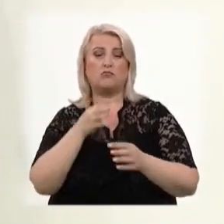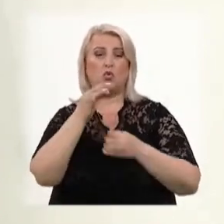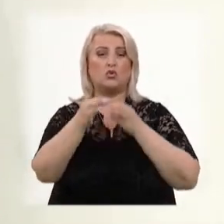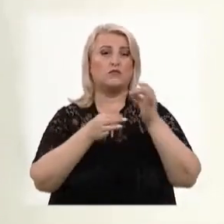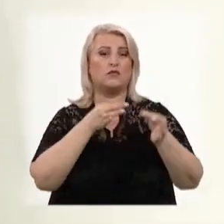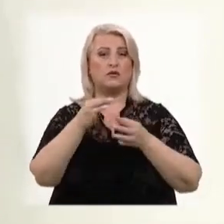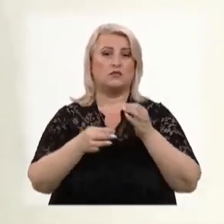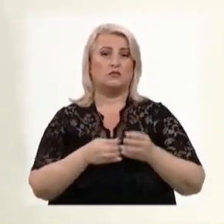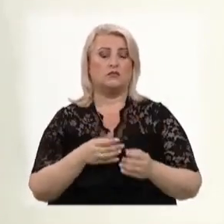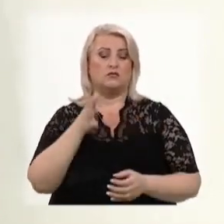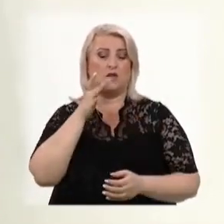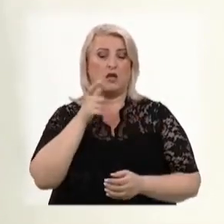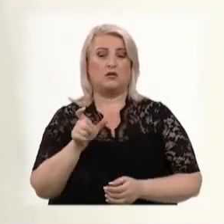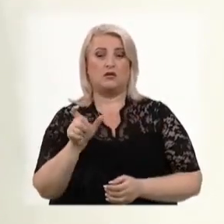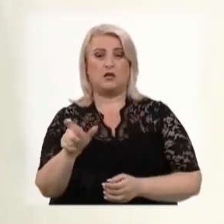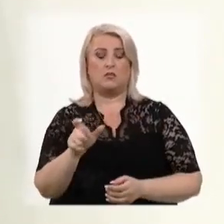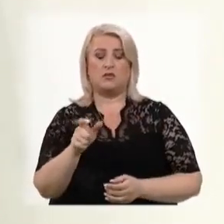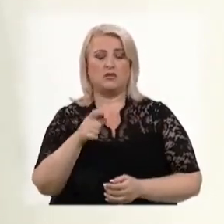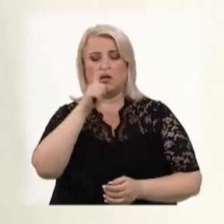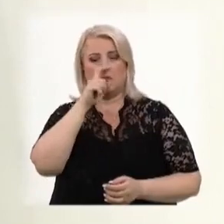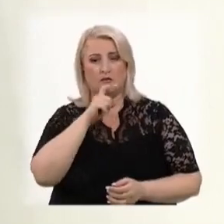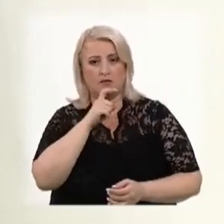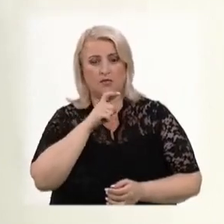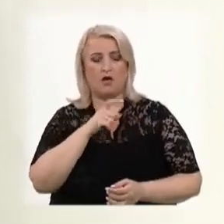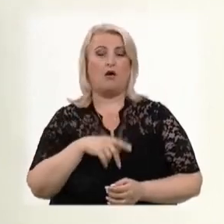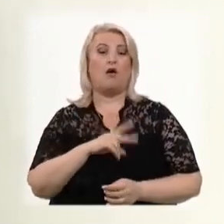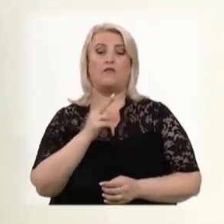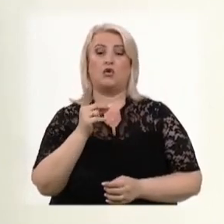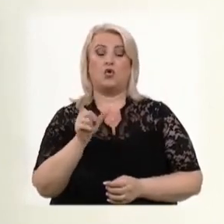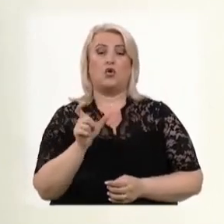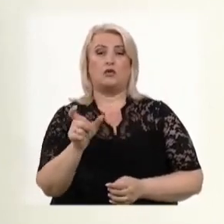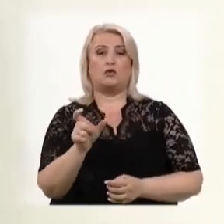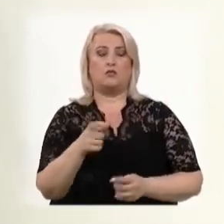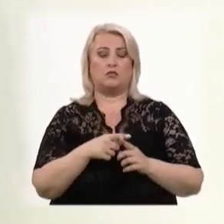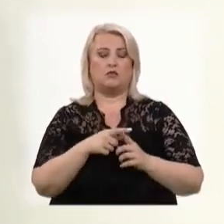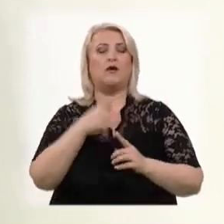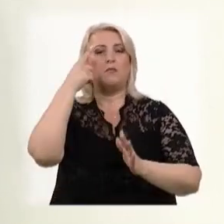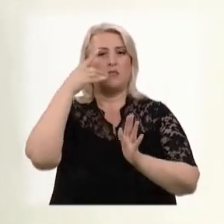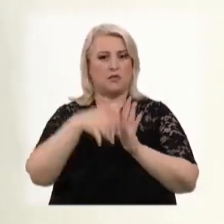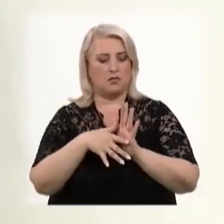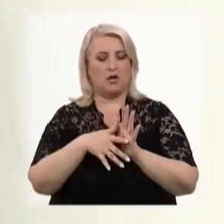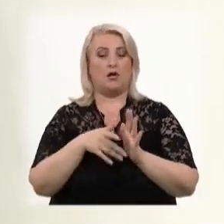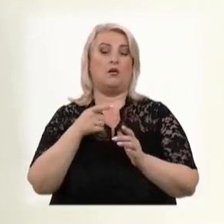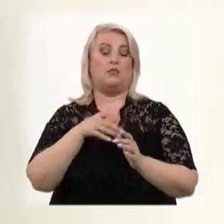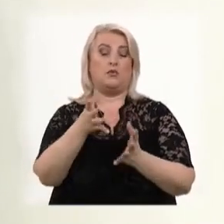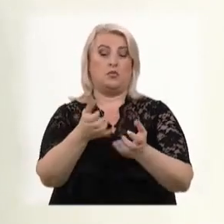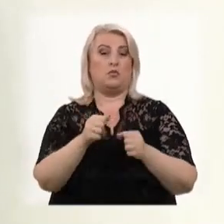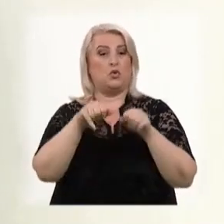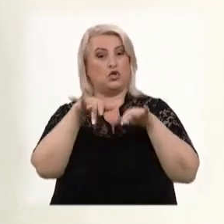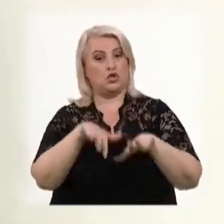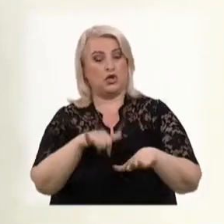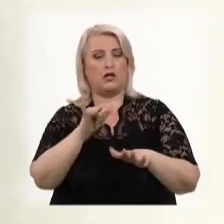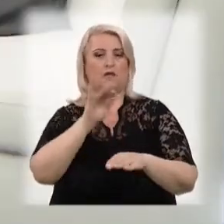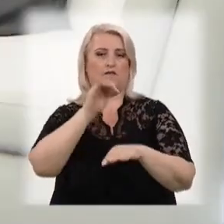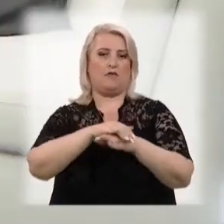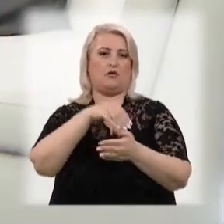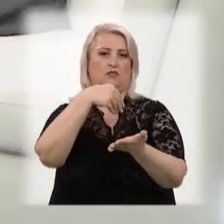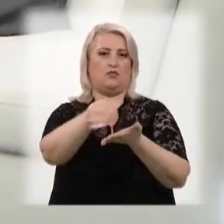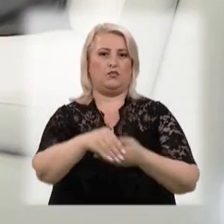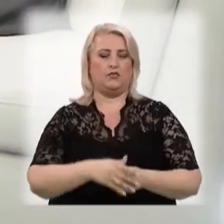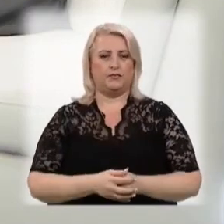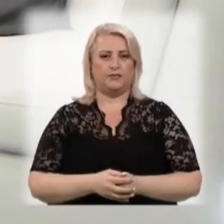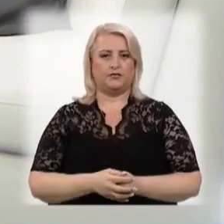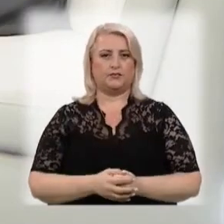etapa de neconstitutionalitate a tapat de conștient ia decizia de cumpărare și etapa de cumpărare presă Păi că pentru diferite industrii